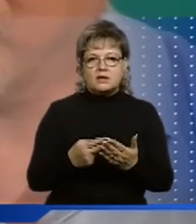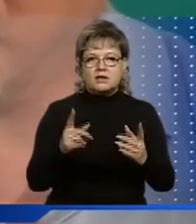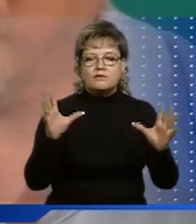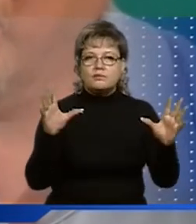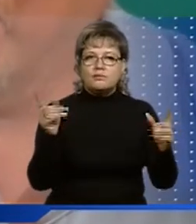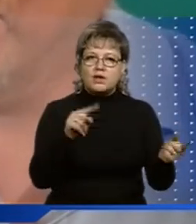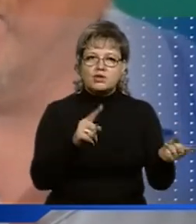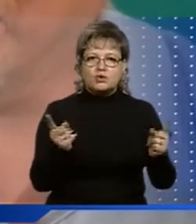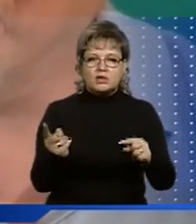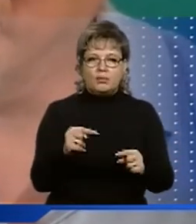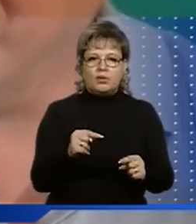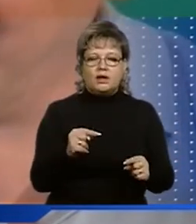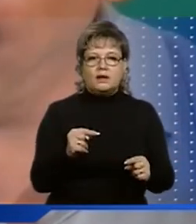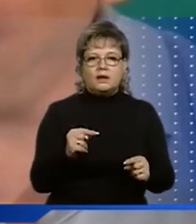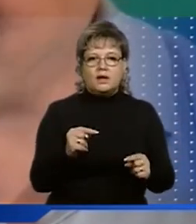между собой